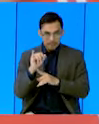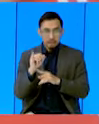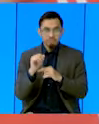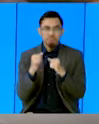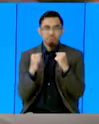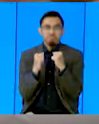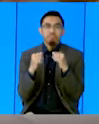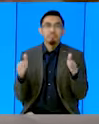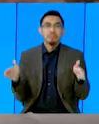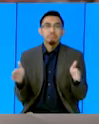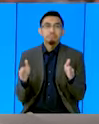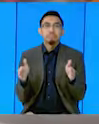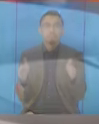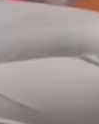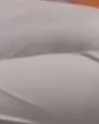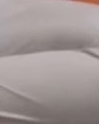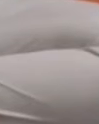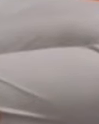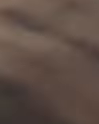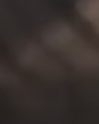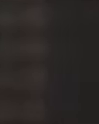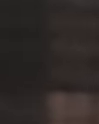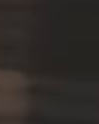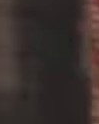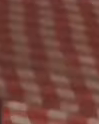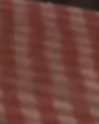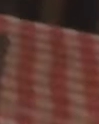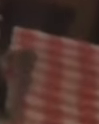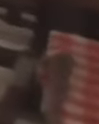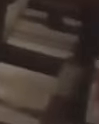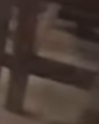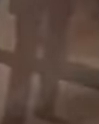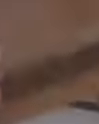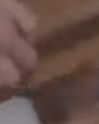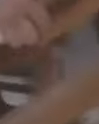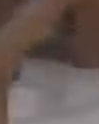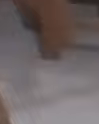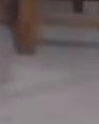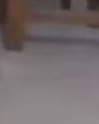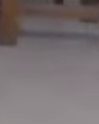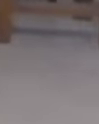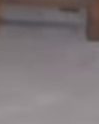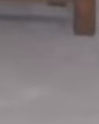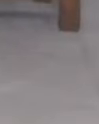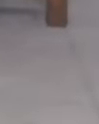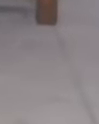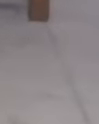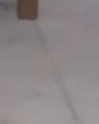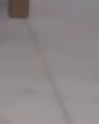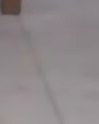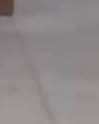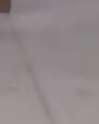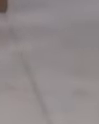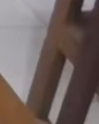08 Kubang 2 Koto Panjang, Kabupaten Agam. Jumlah pengungsi masih terus bertambah. Senin